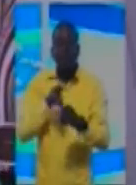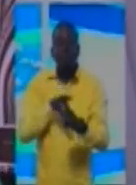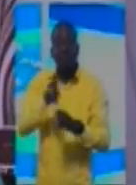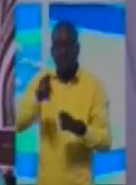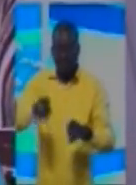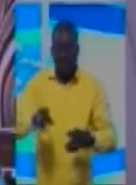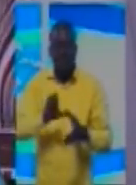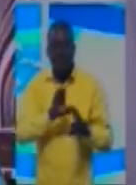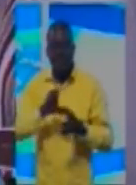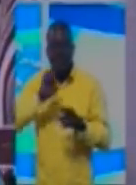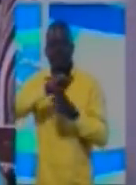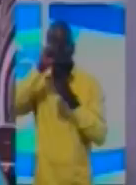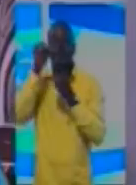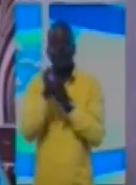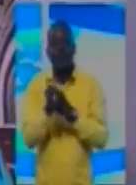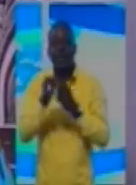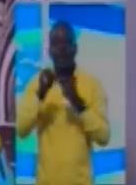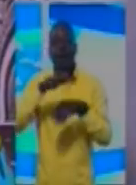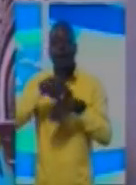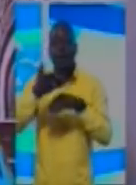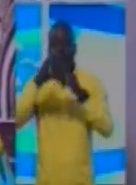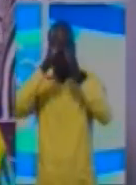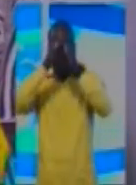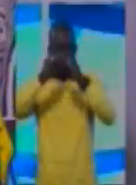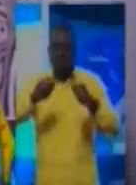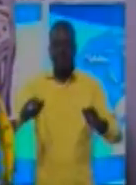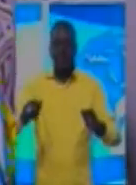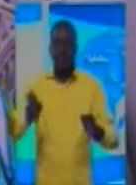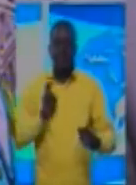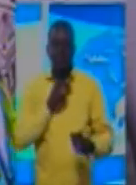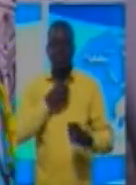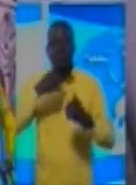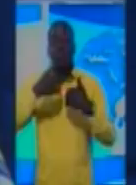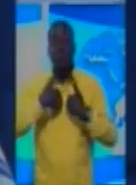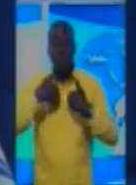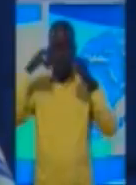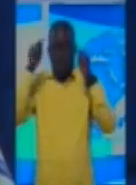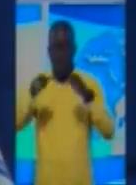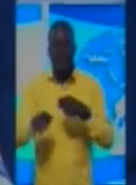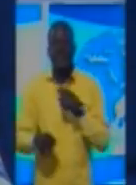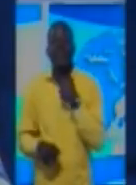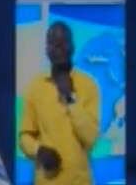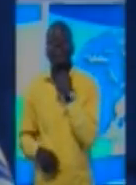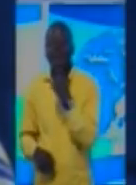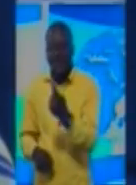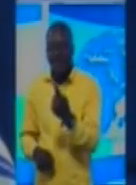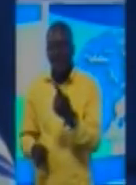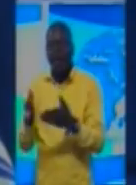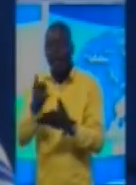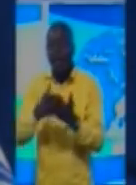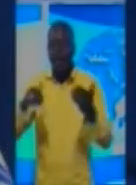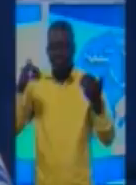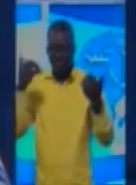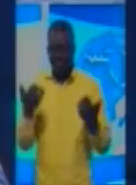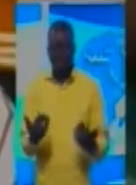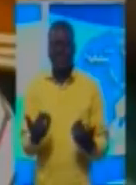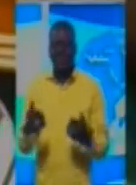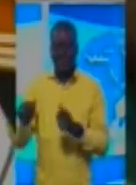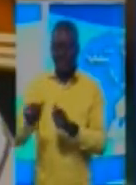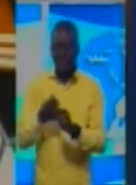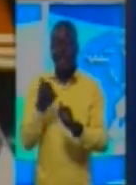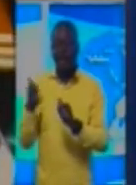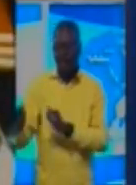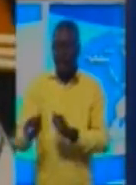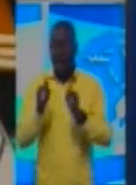sociale. Donc, au sortir de cet atelier, en tout cas, nous pourrons maintenant dire que à partir de maintenant, chaque acteur qui va aller sur